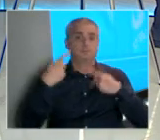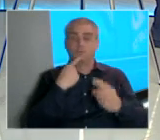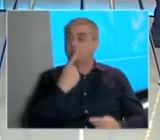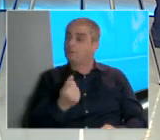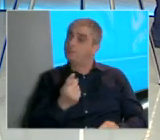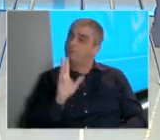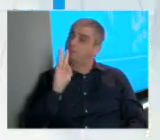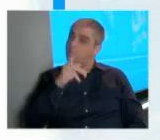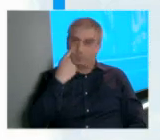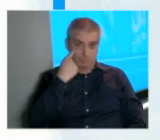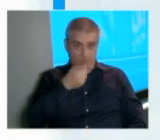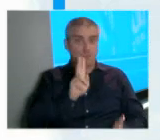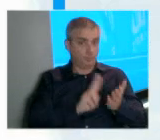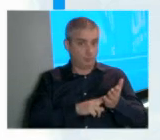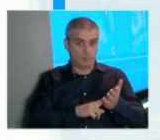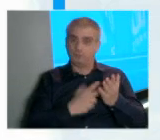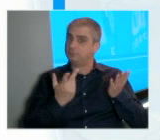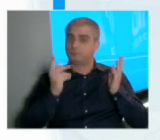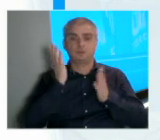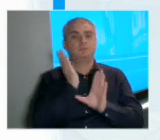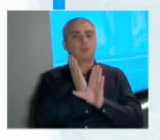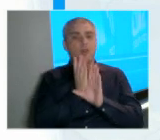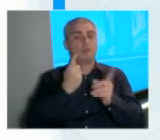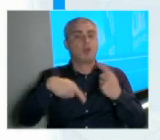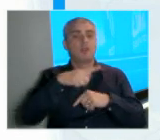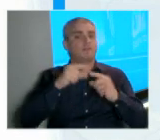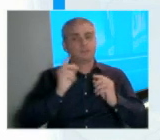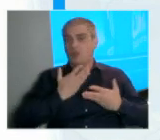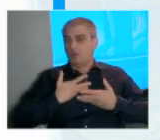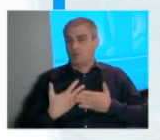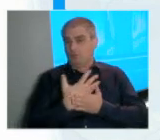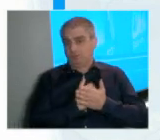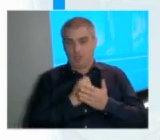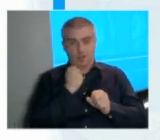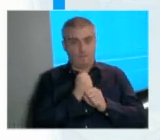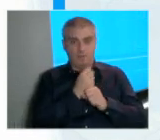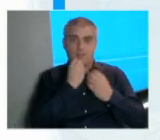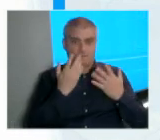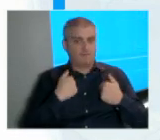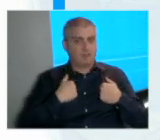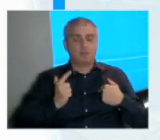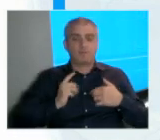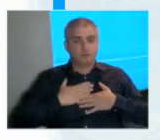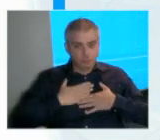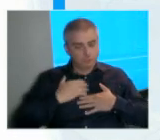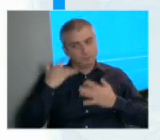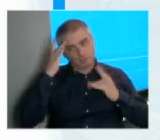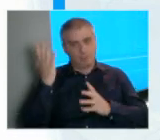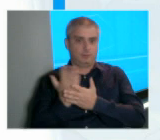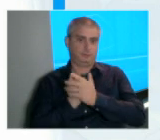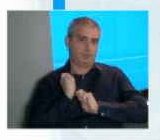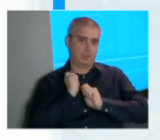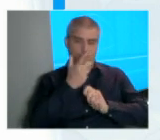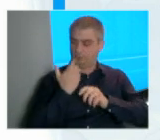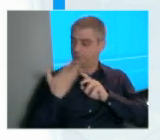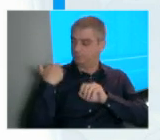ככה, שמולי יקירי, אתה צודק, אין נורא מכך שהפסיכולוגים בעוטף עזה לא יקבלו שכר על עבודתם הנפלאה, ואני באופן אישי דאגתי לשכרם